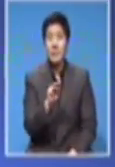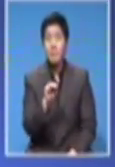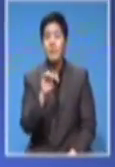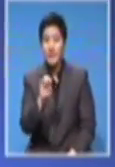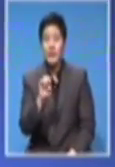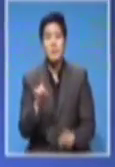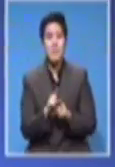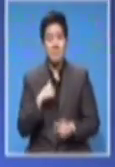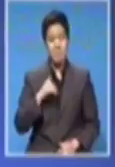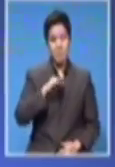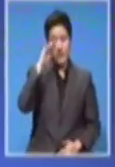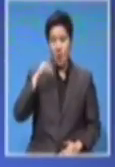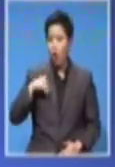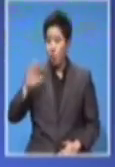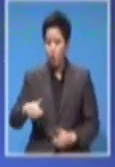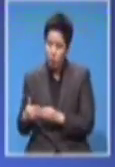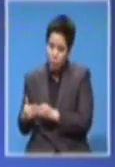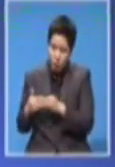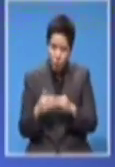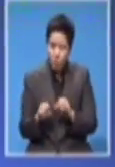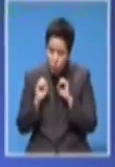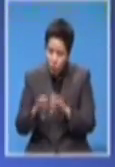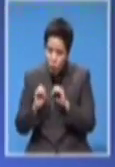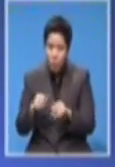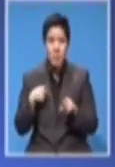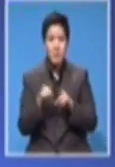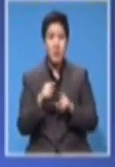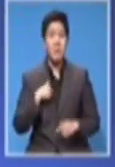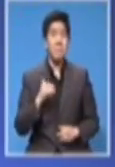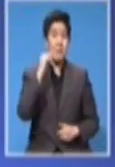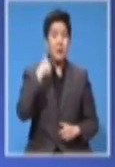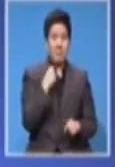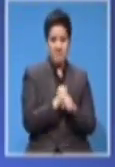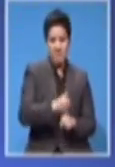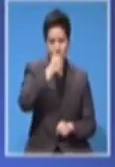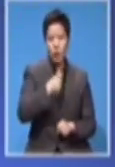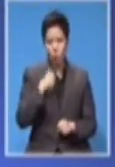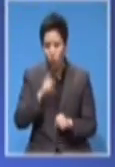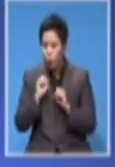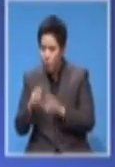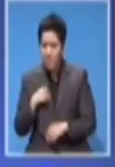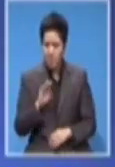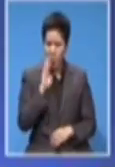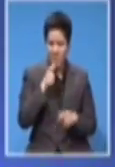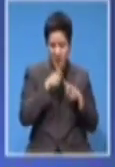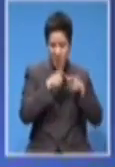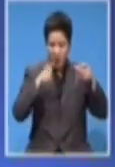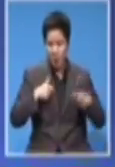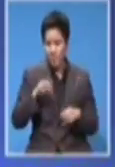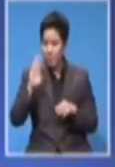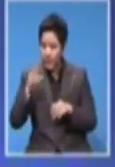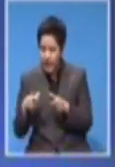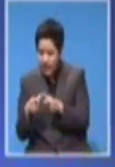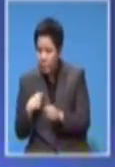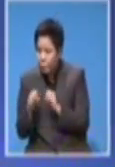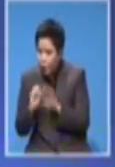พี่จุงน้องเพื่อนจุงเพื่อนอะไรก็แล้วแต่ดูแลผู้ค้ารายย่อยดูแลเกษตรกรภาคการผลิตนำไปสู่กระบวนการเพื่อจะแปรรูป